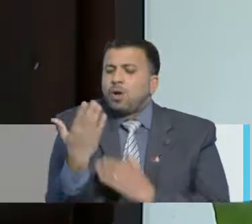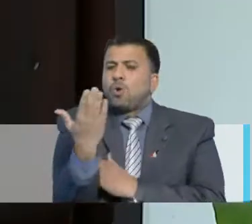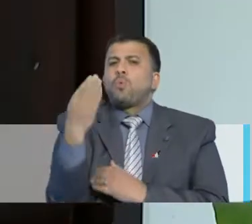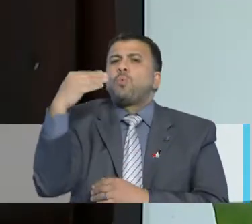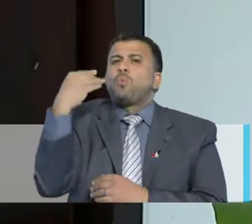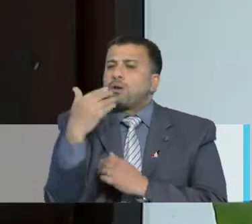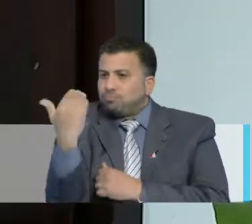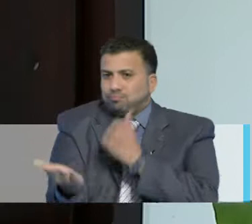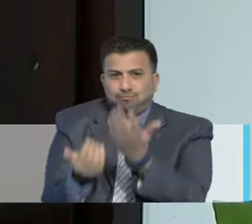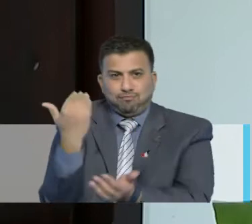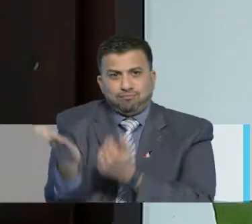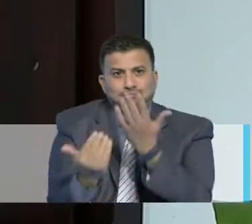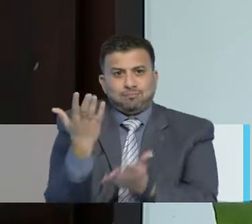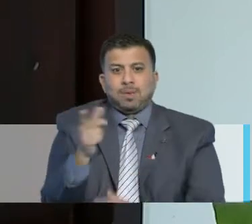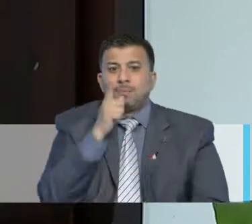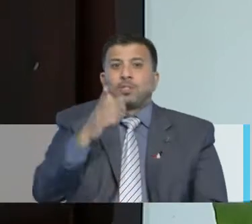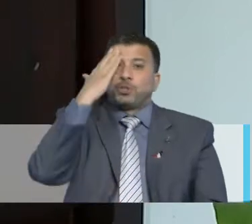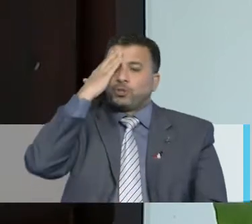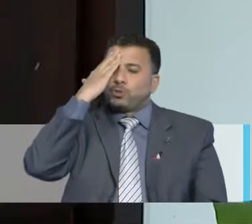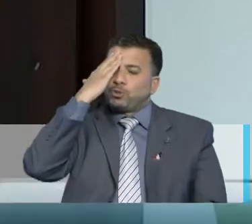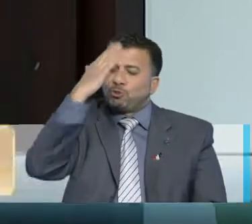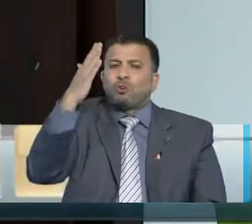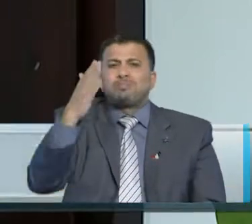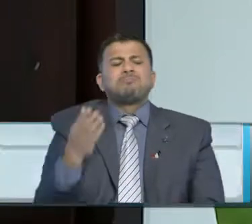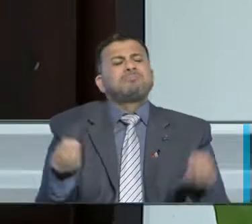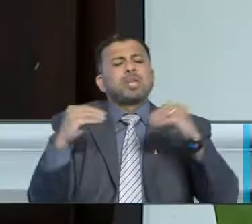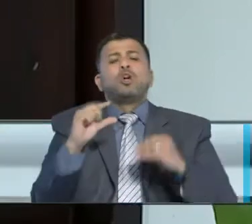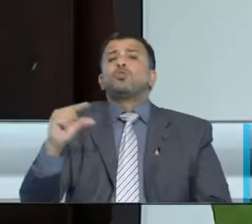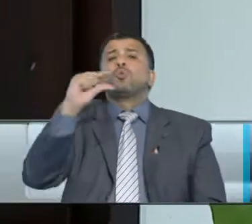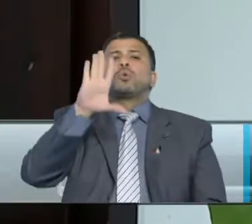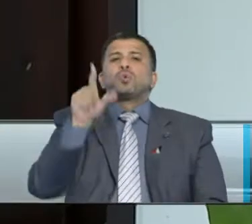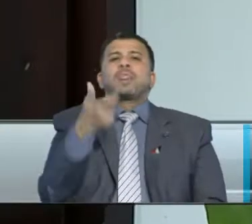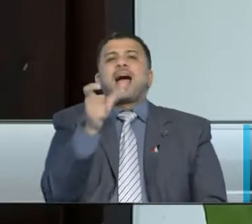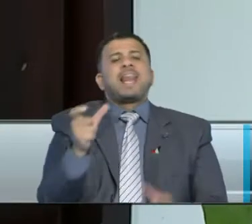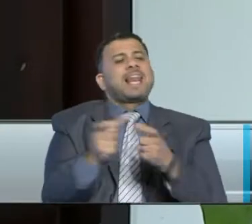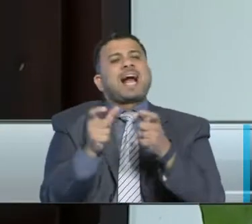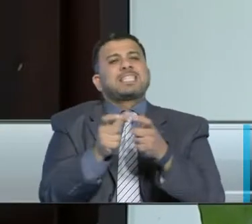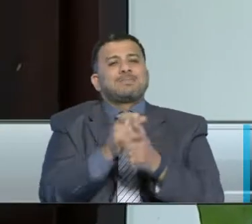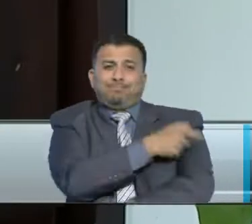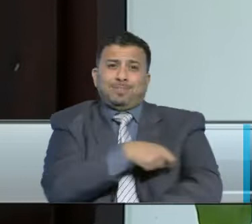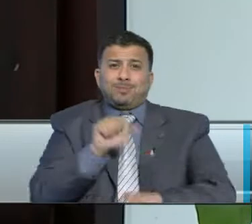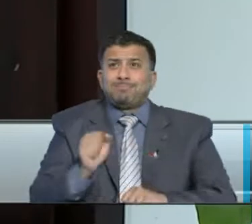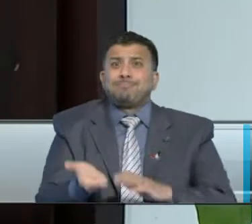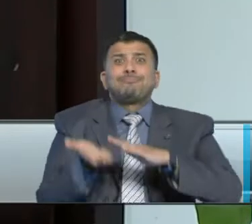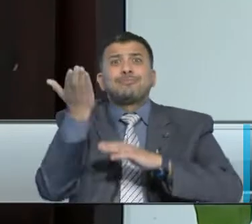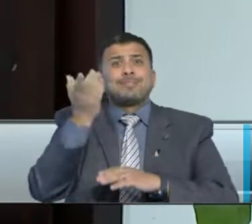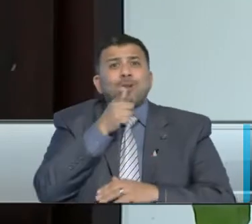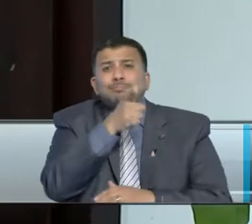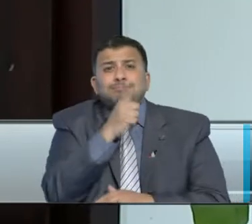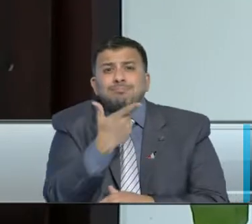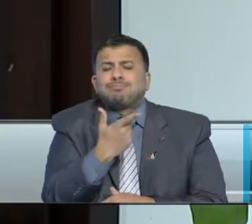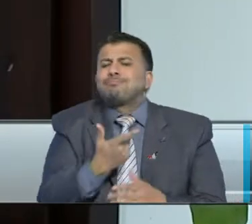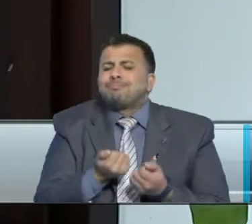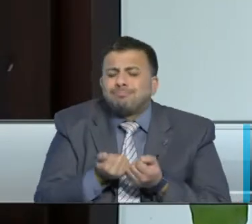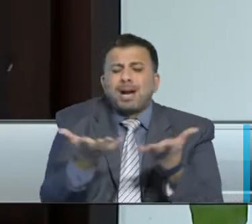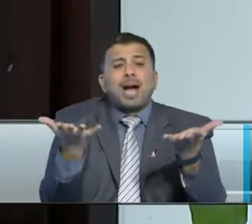الثبوتية. تعجز كلمات الثناء والشكر والتقدير سيدي صاحب السمو الشيخ الدكتور سلطان بن محمد القاسمي في التعبير عن